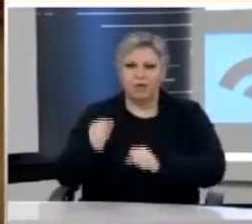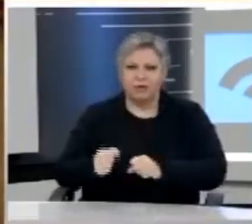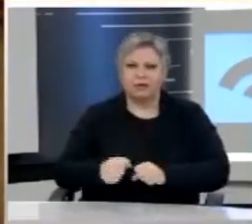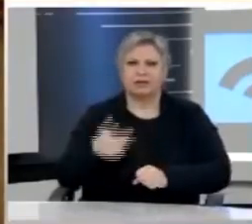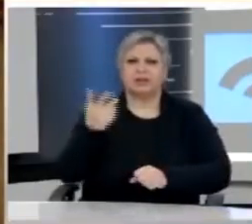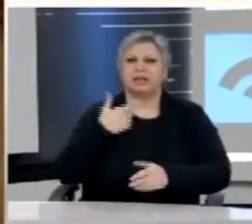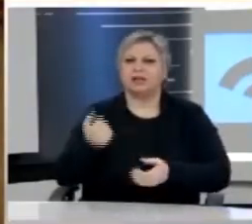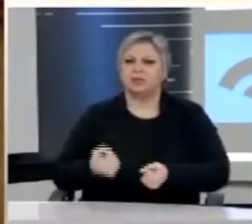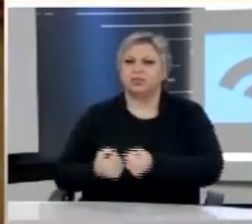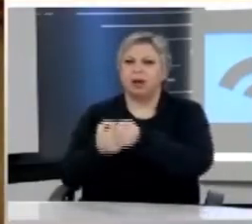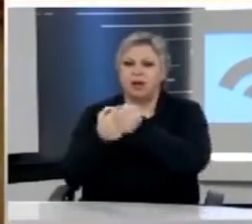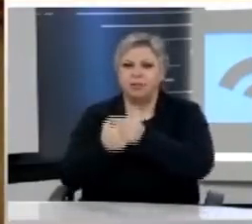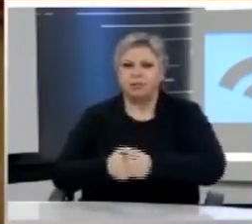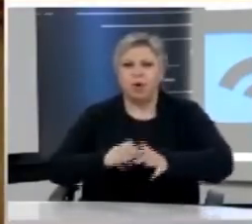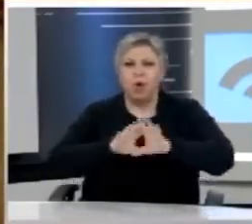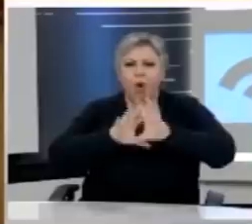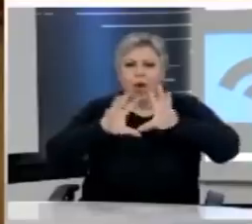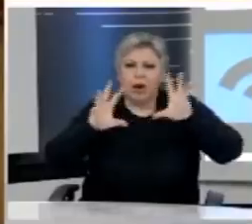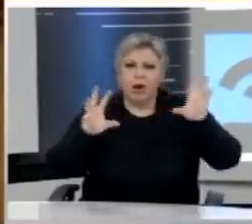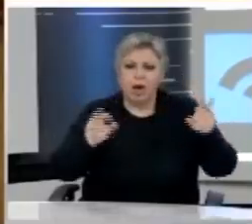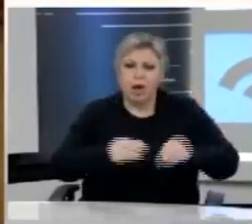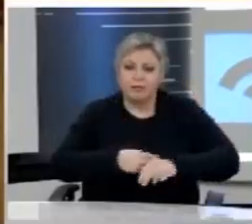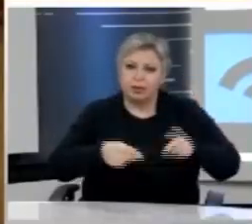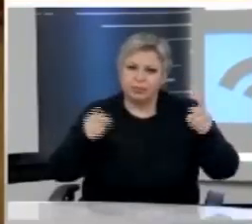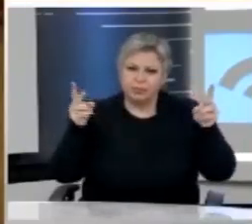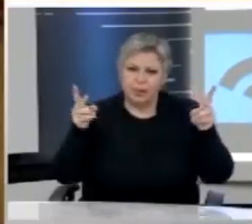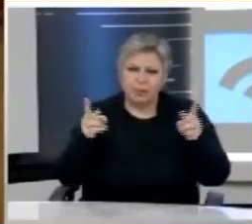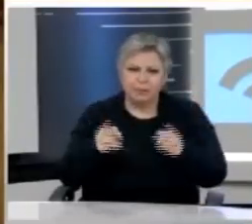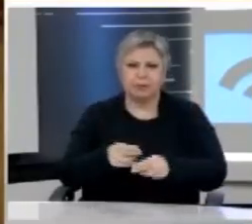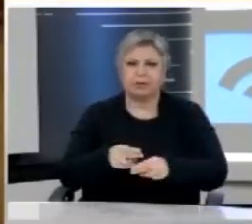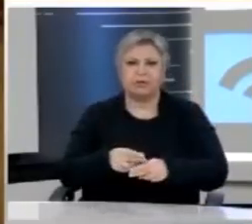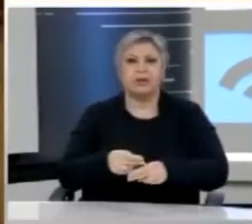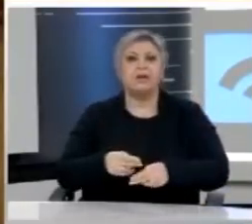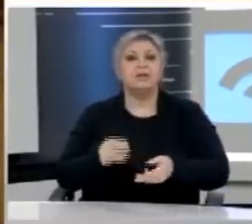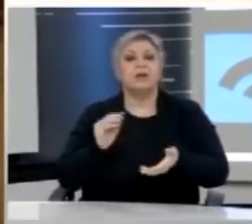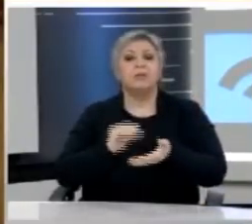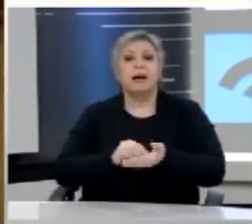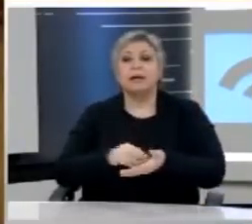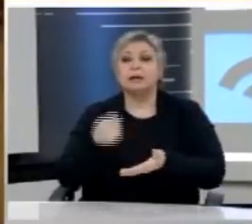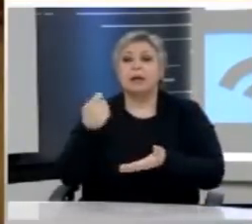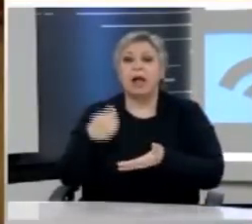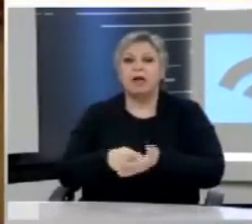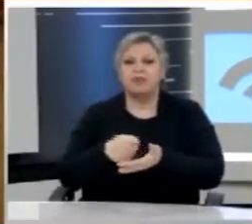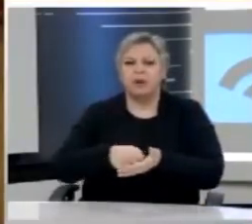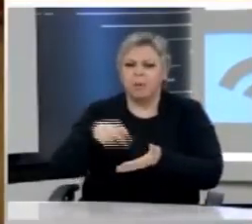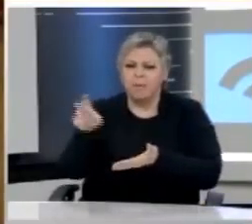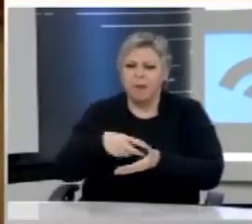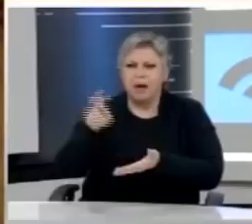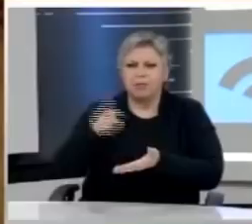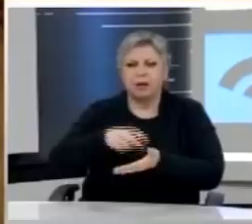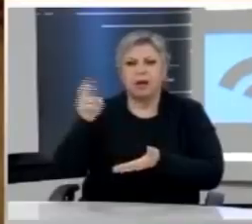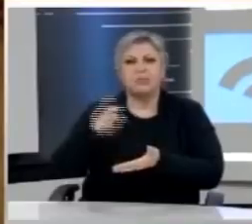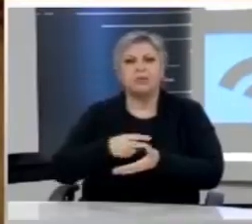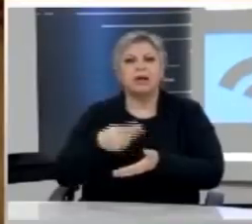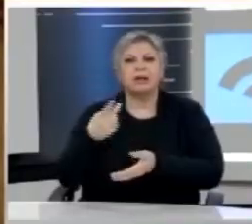ΕΚΑΣ. Κλιμακώσατε την φοροεπιδρομή στα λαϊκά στρώματα. Φέρατε μια θεαματική αύξηση